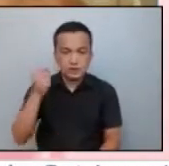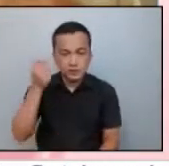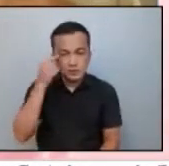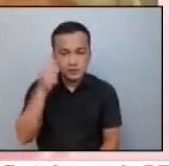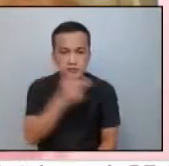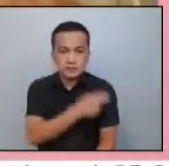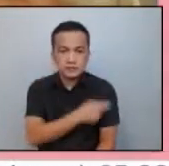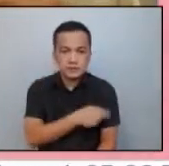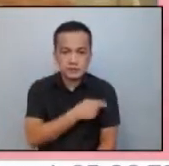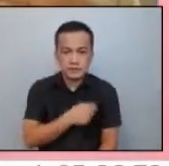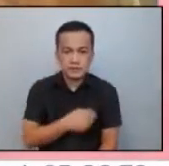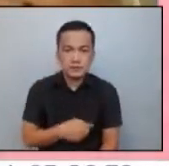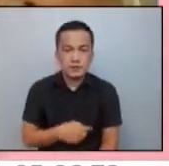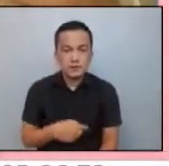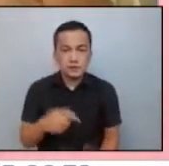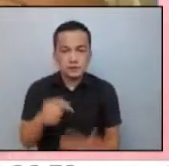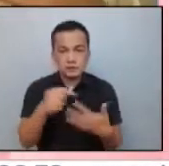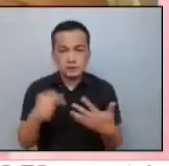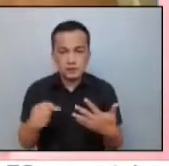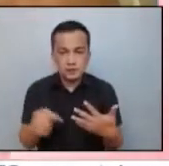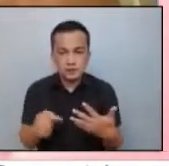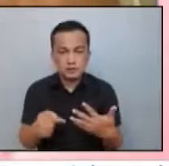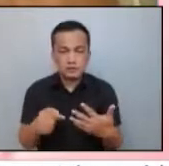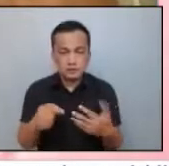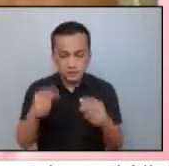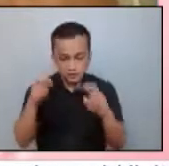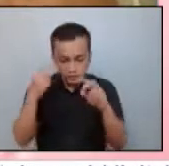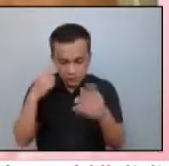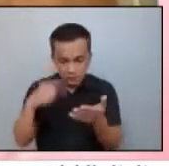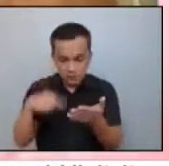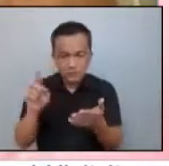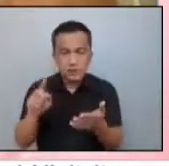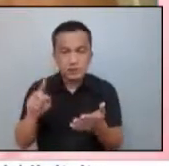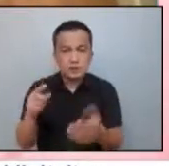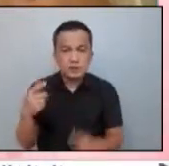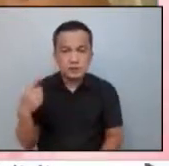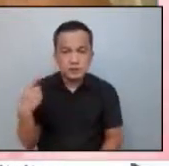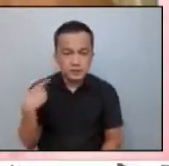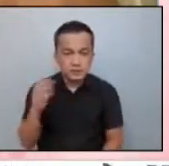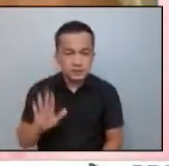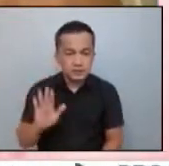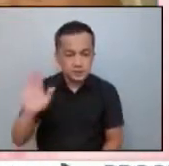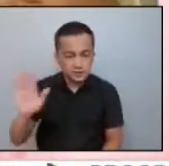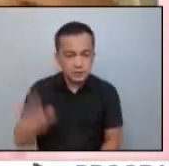natin. Ito po yung mga madadiagnose or makikita po na ang kanilang